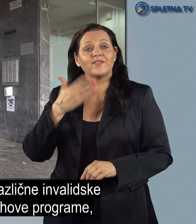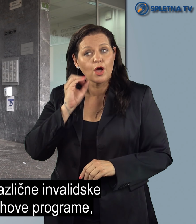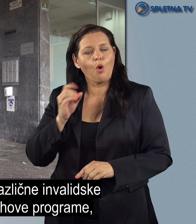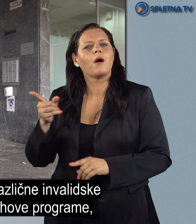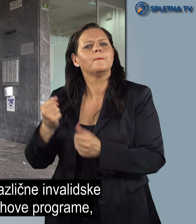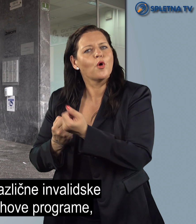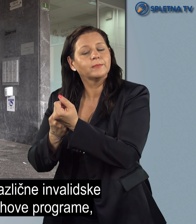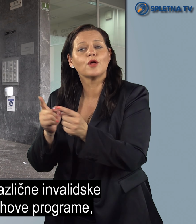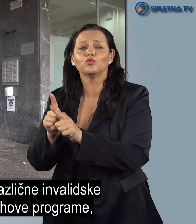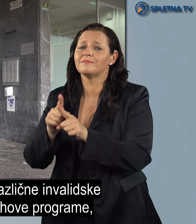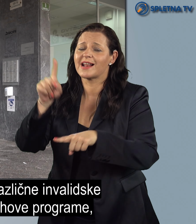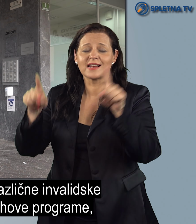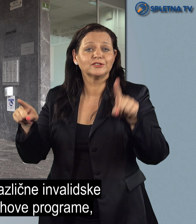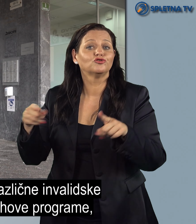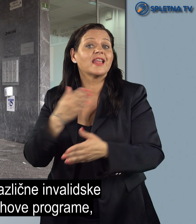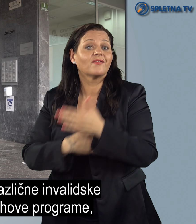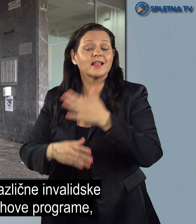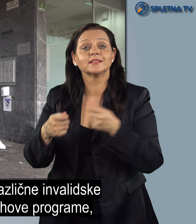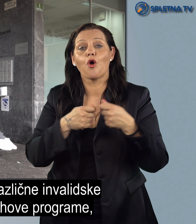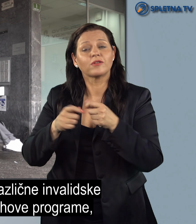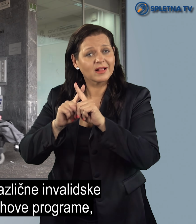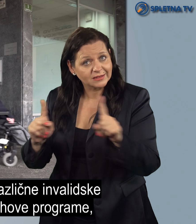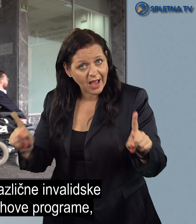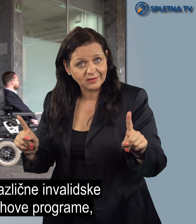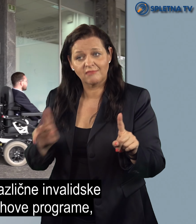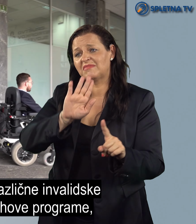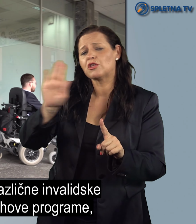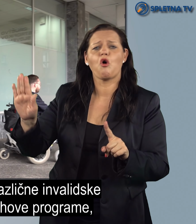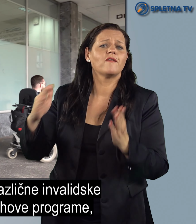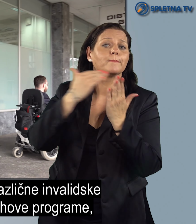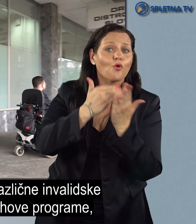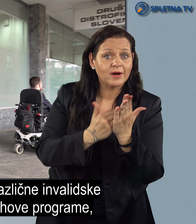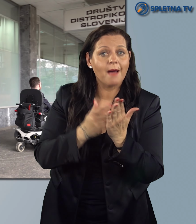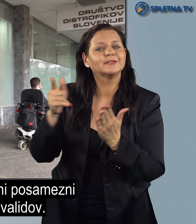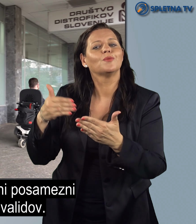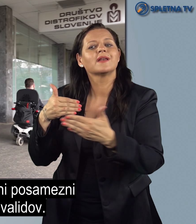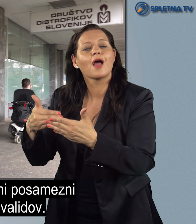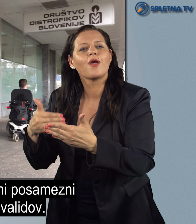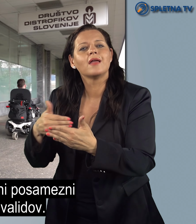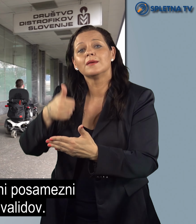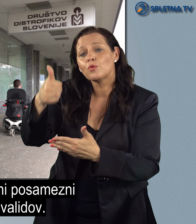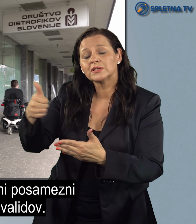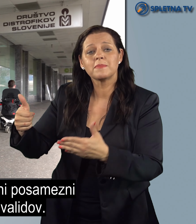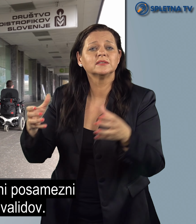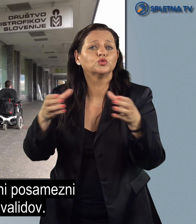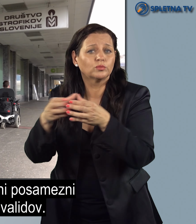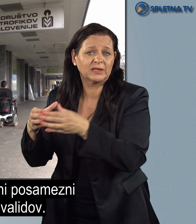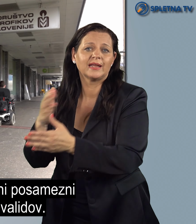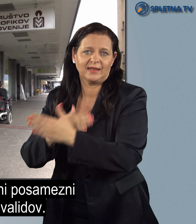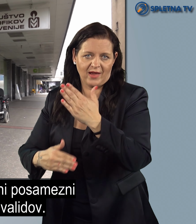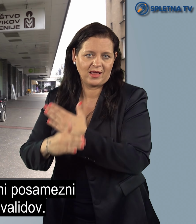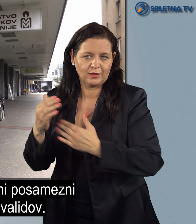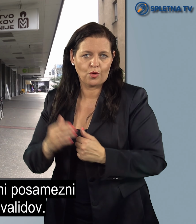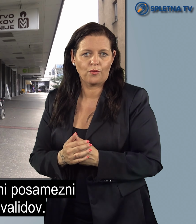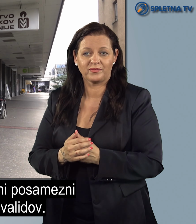FIHO podpira tudi različne invalidske organizacije in njihove programe, ki so prilagojeni posamezni skupini invalidov.